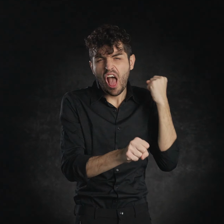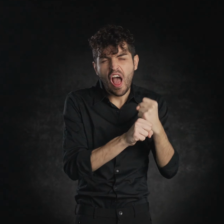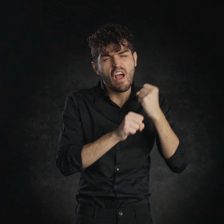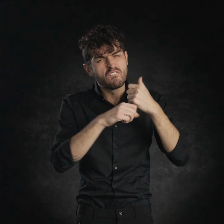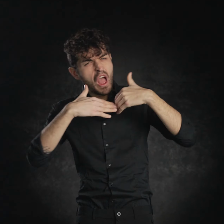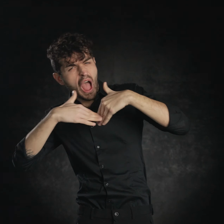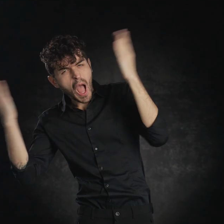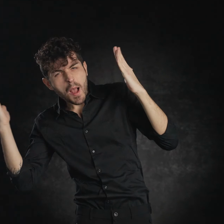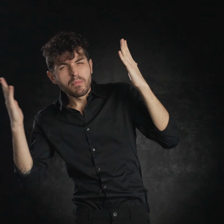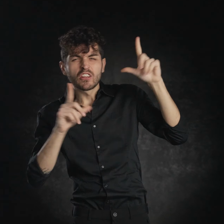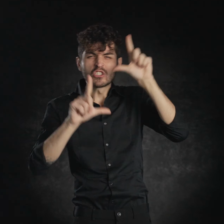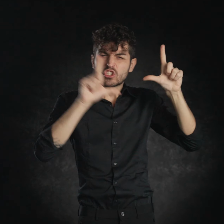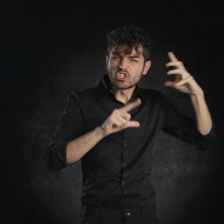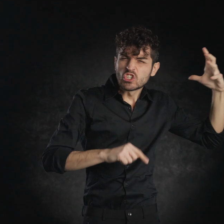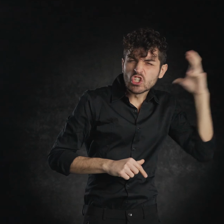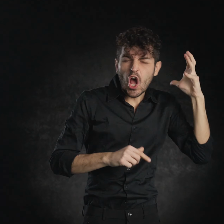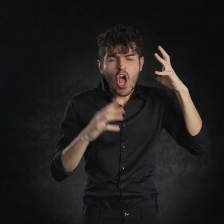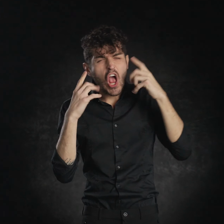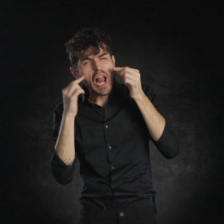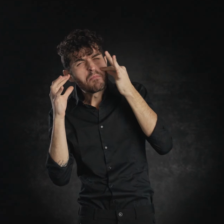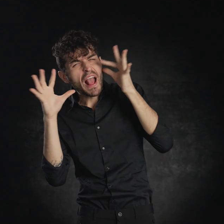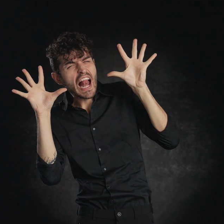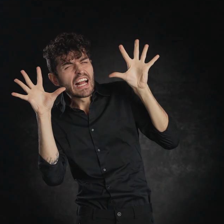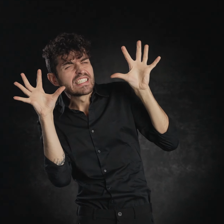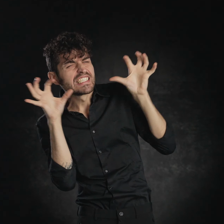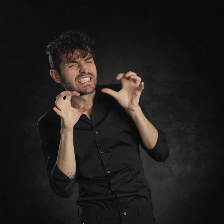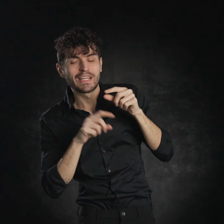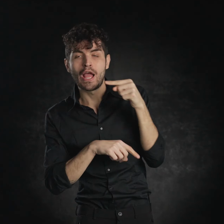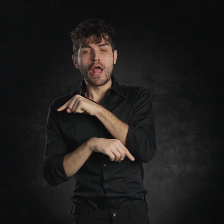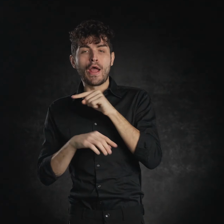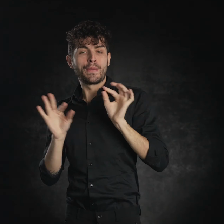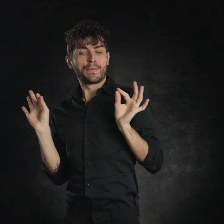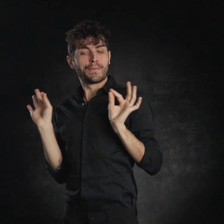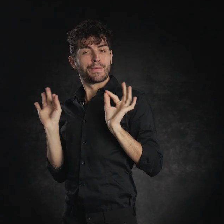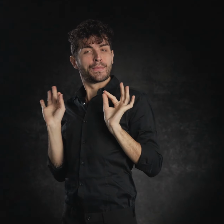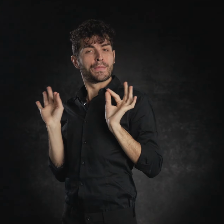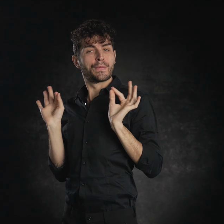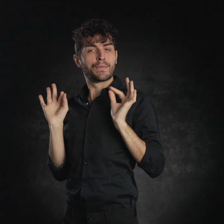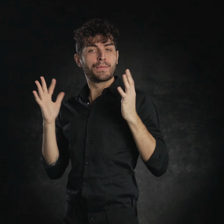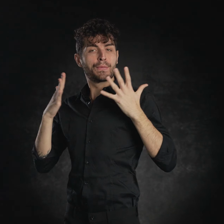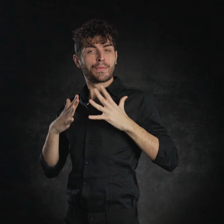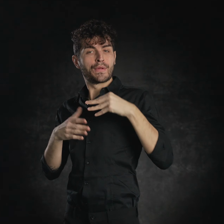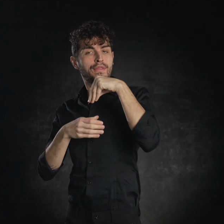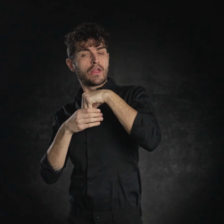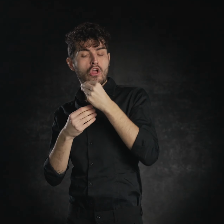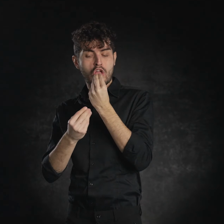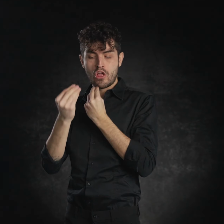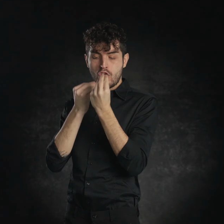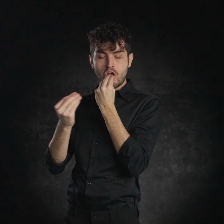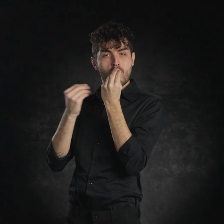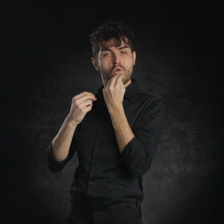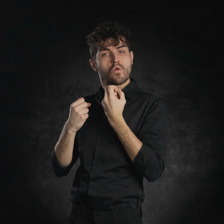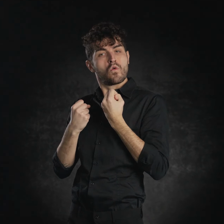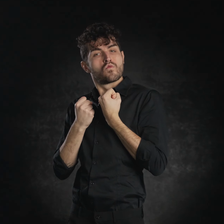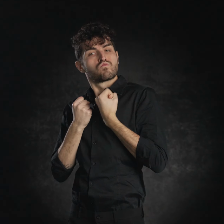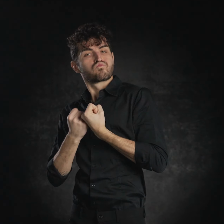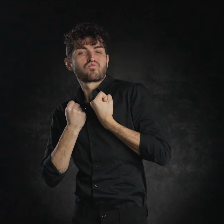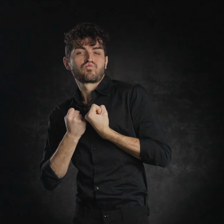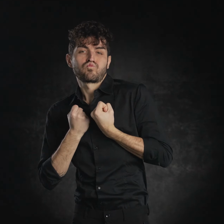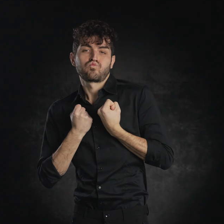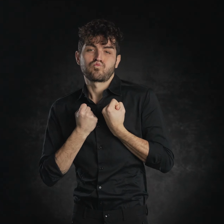lavorare all'aperto e si scuriscono quindi la pelle lui questo non lo deve fare e soprattutto può anche